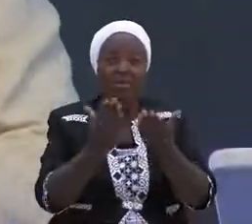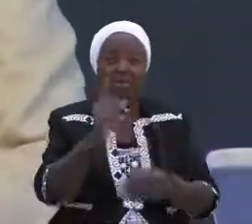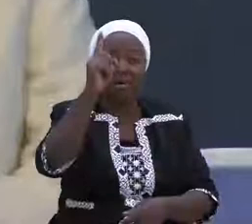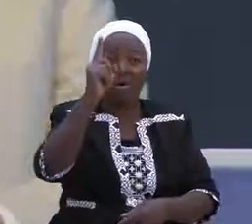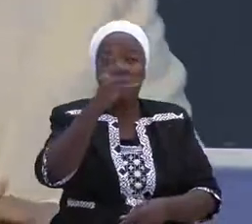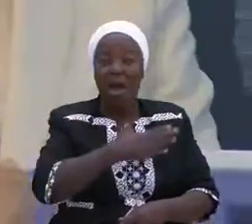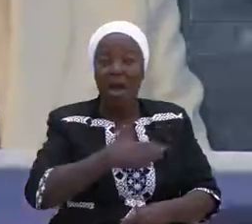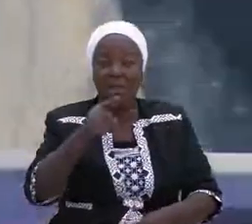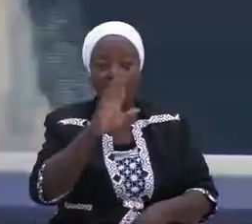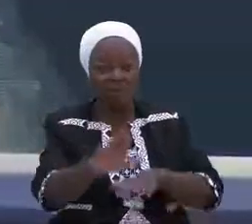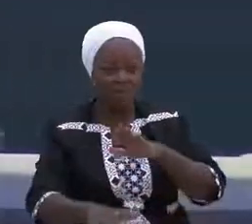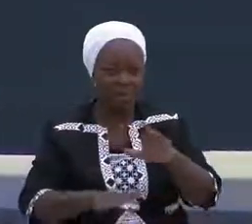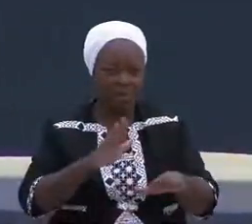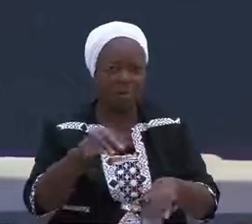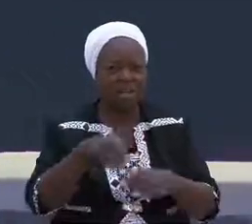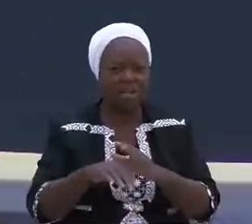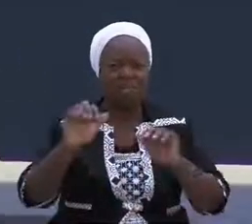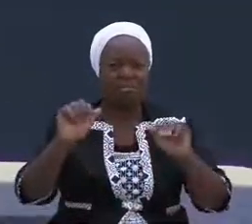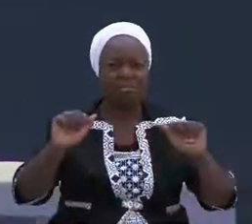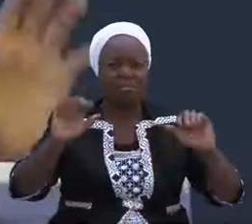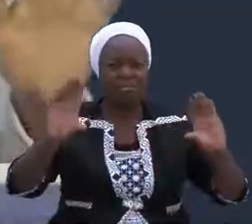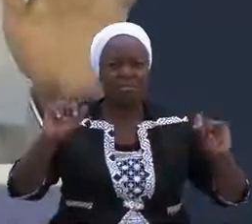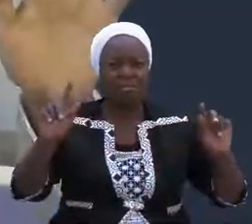marcher. Actes des Apôtres,